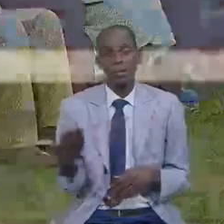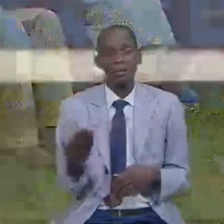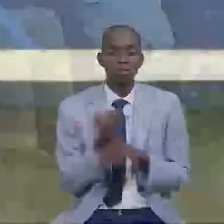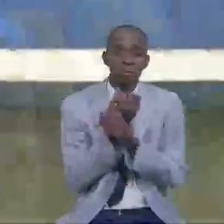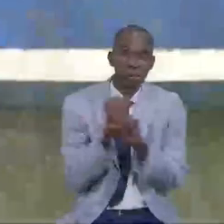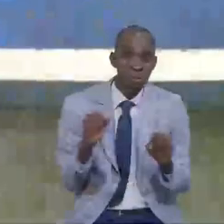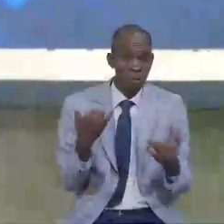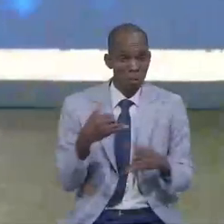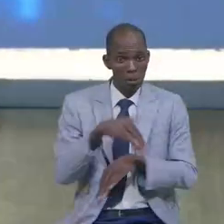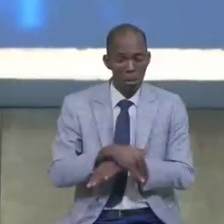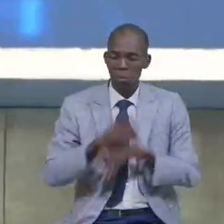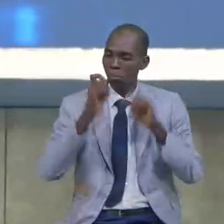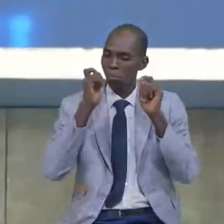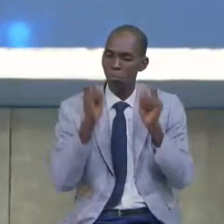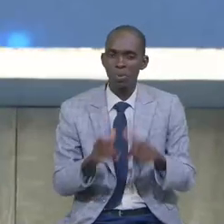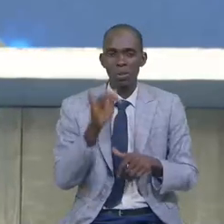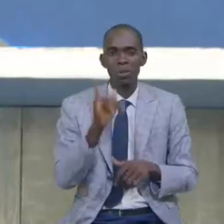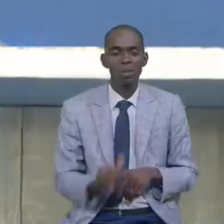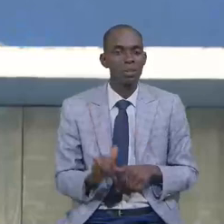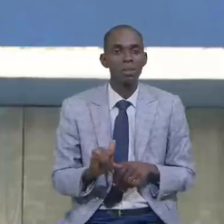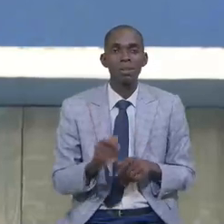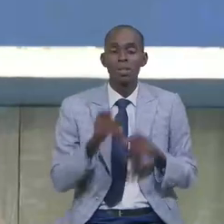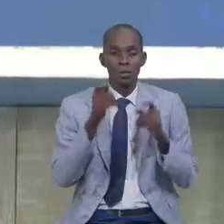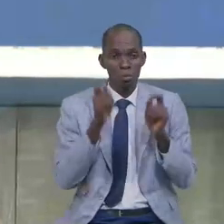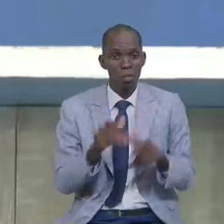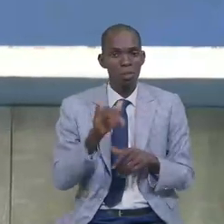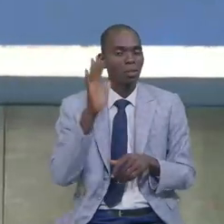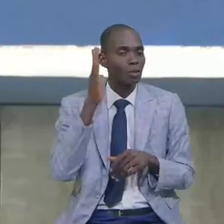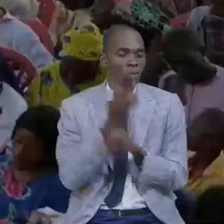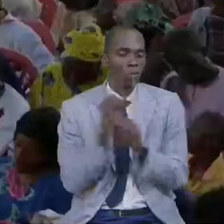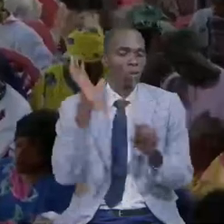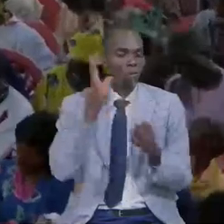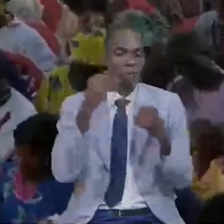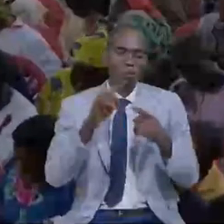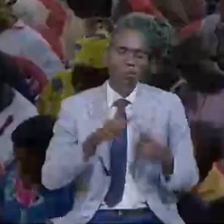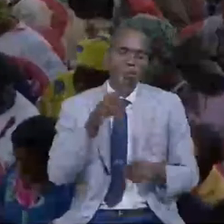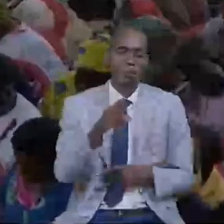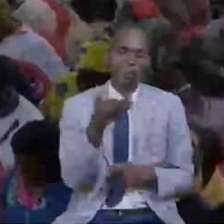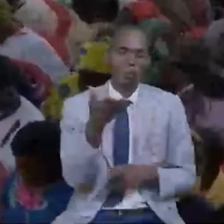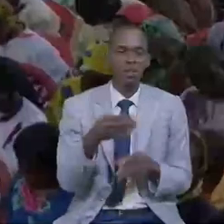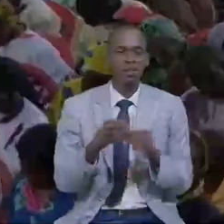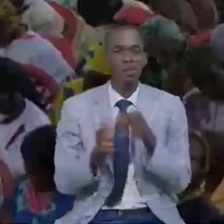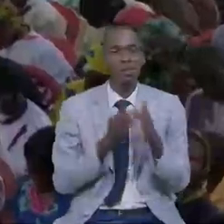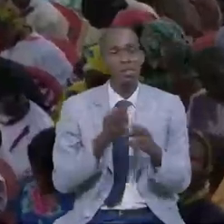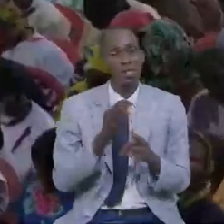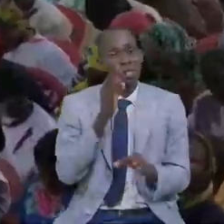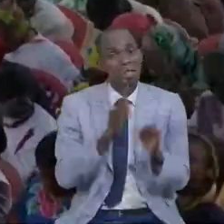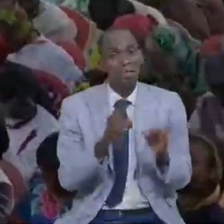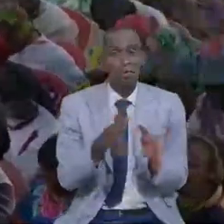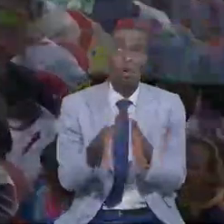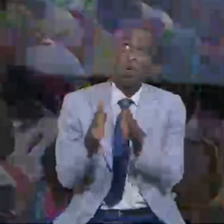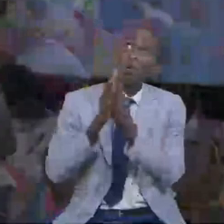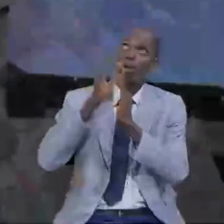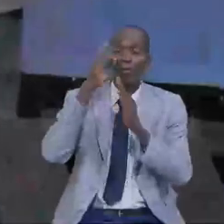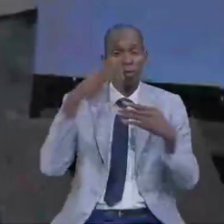soir, immédiatement, instantanément, le salut vous parviendra. Si vous demandez la guérison